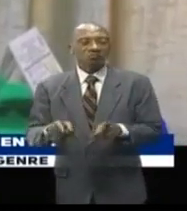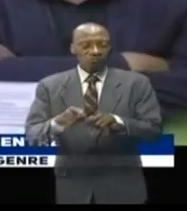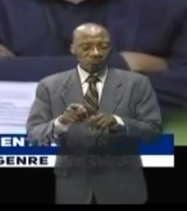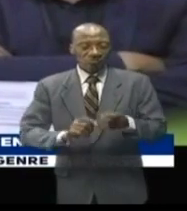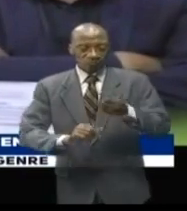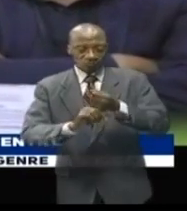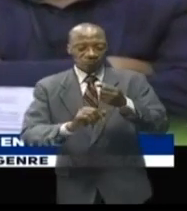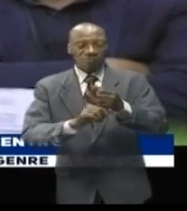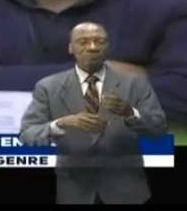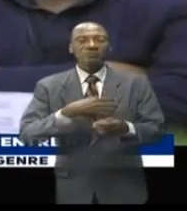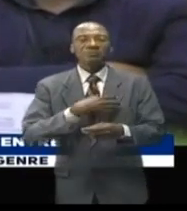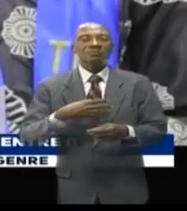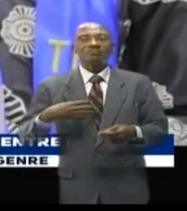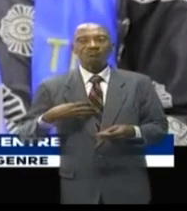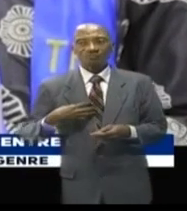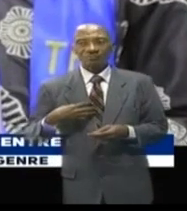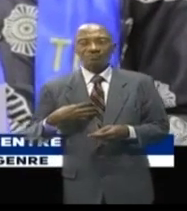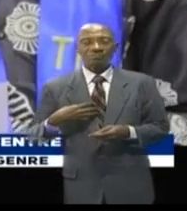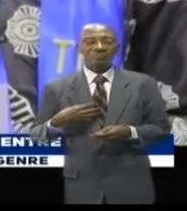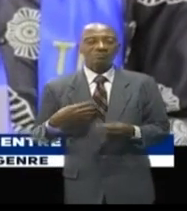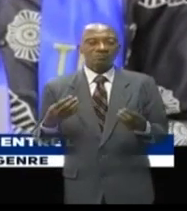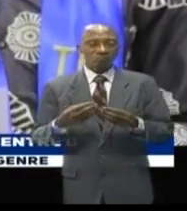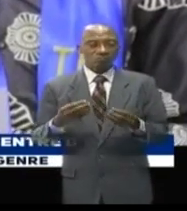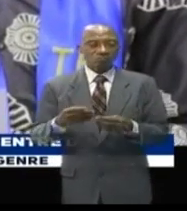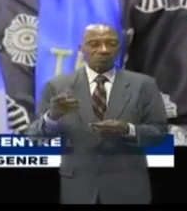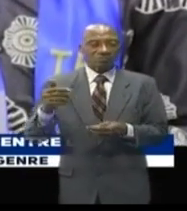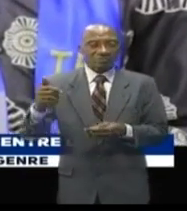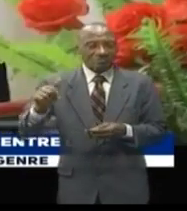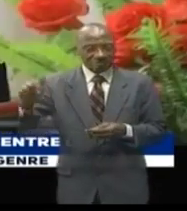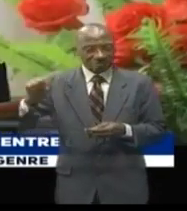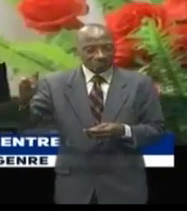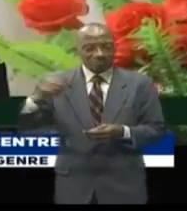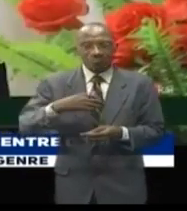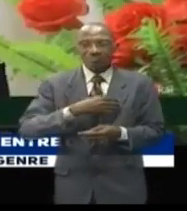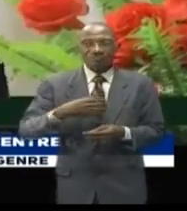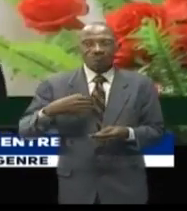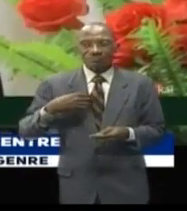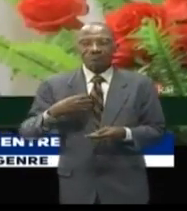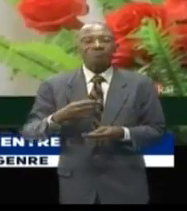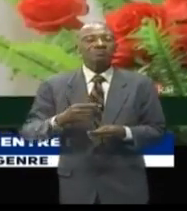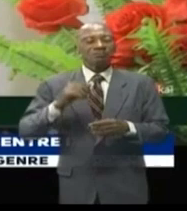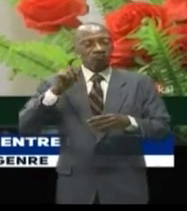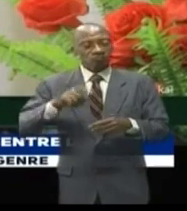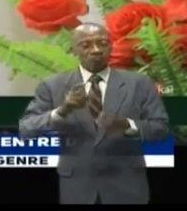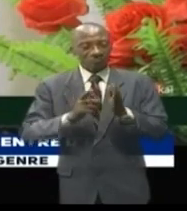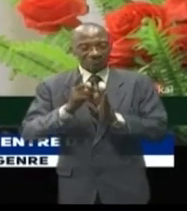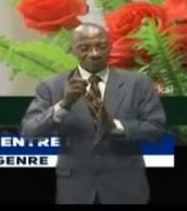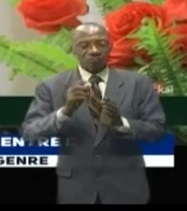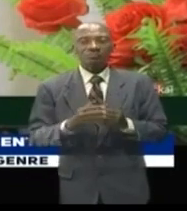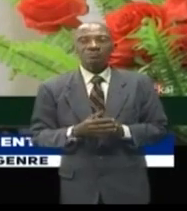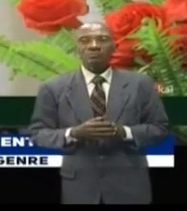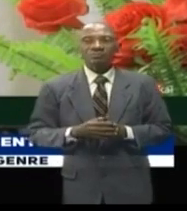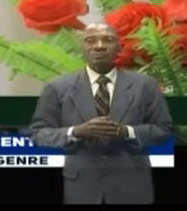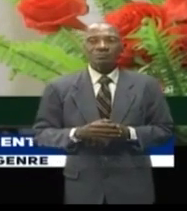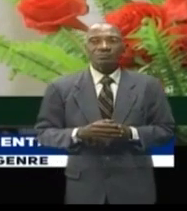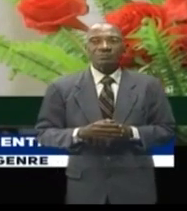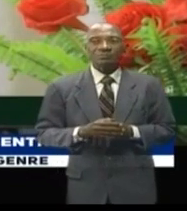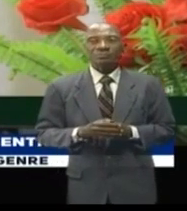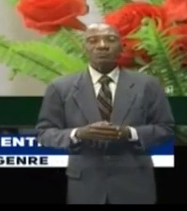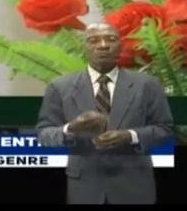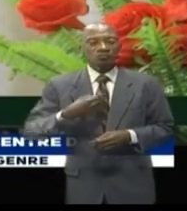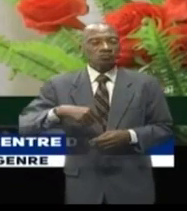les soutenir car le leadership féminin est un caractère intérieur nous allons vous avouer en tant que